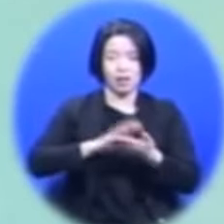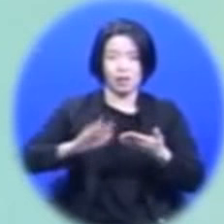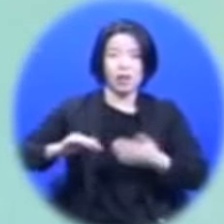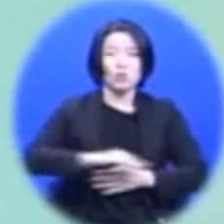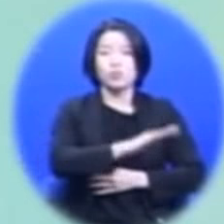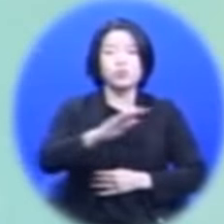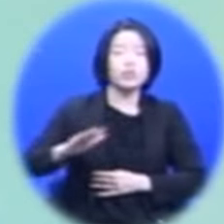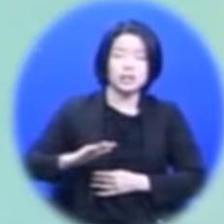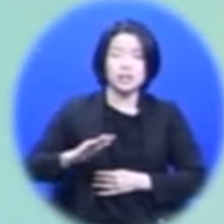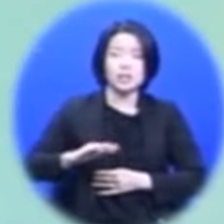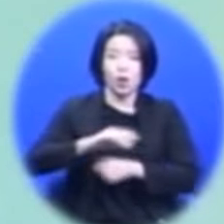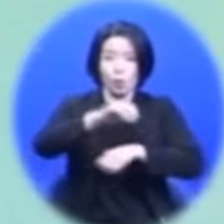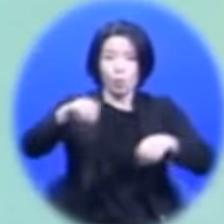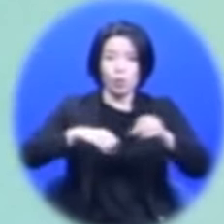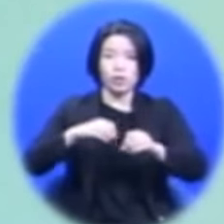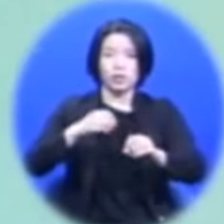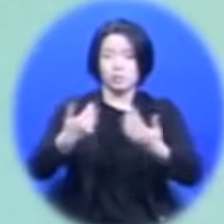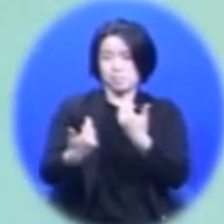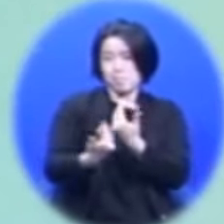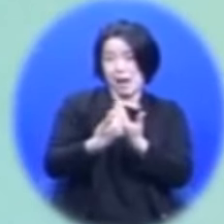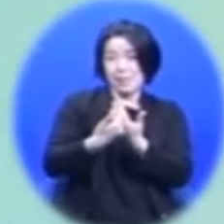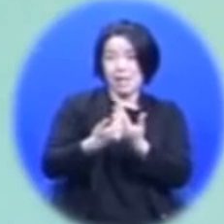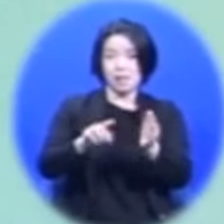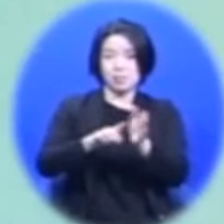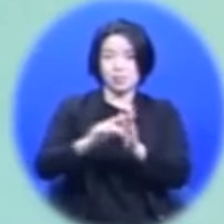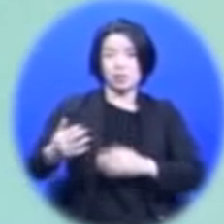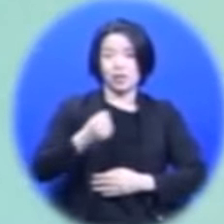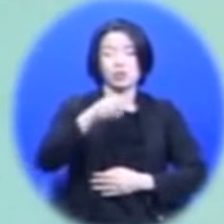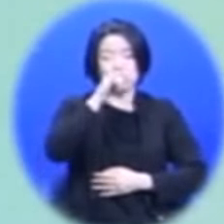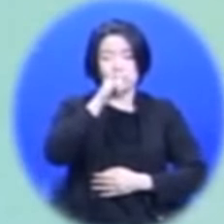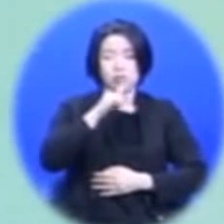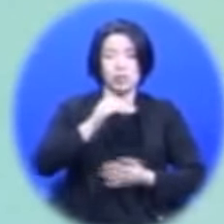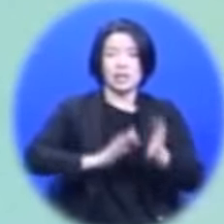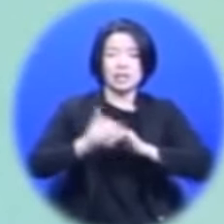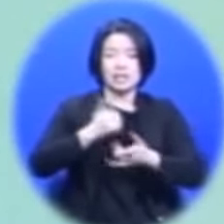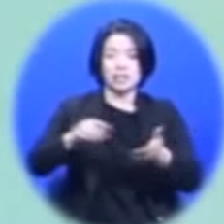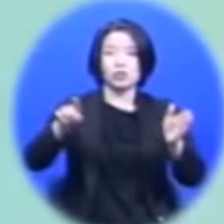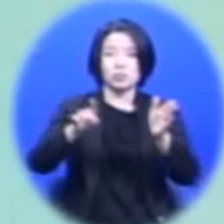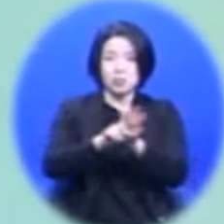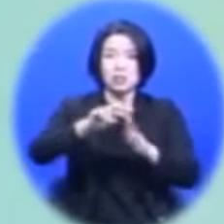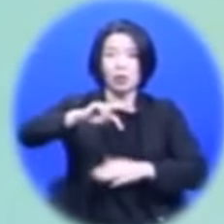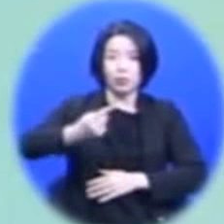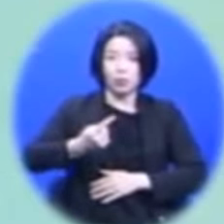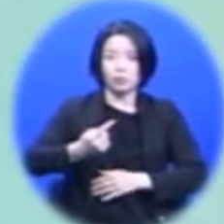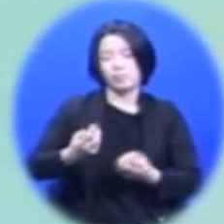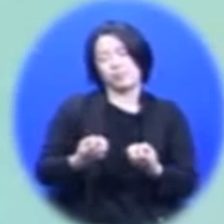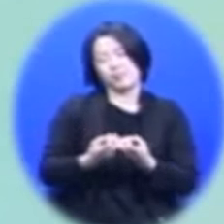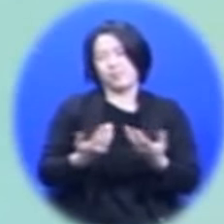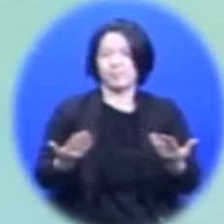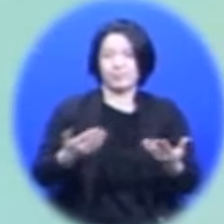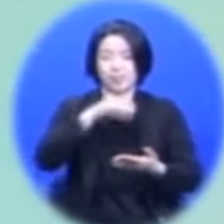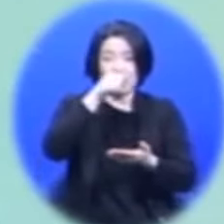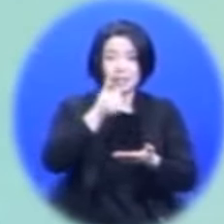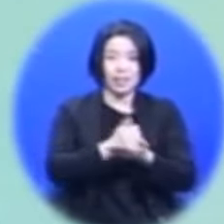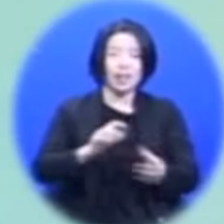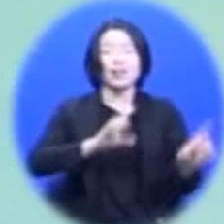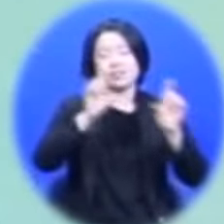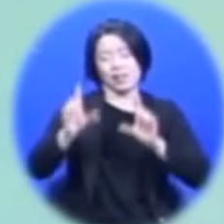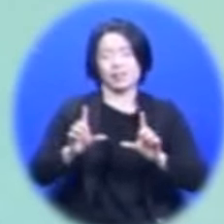우리는 오히려 정반대 믿음을 가지고 있어요. 예수를 믿어도 어쩔 수 없이 죄 짓고